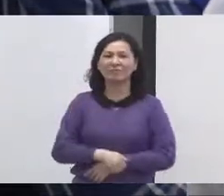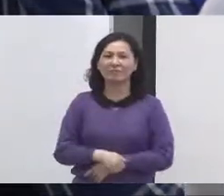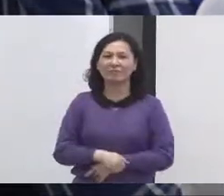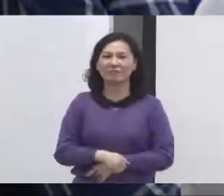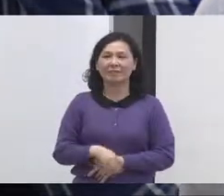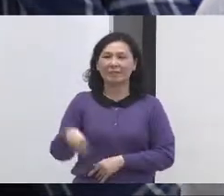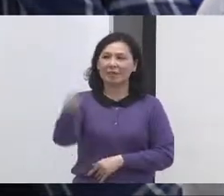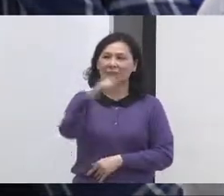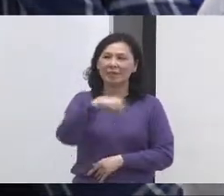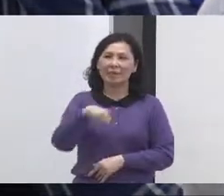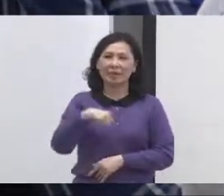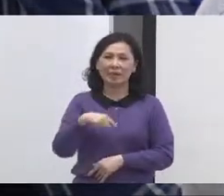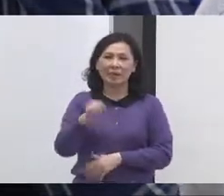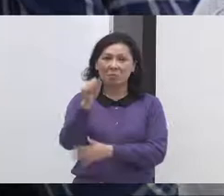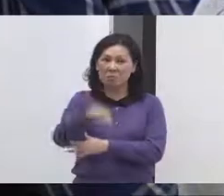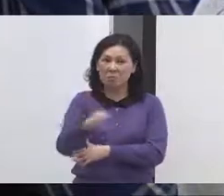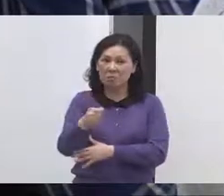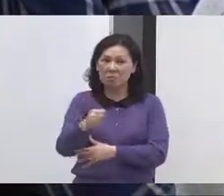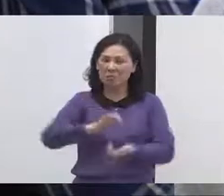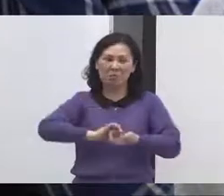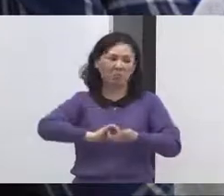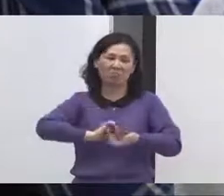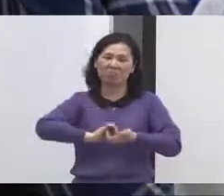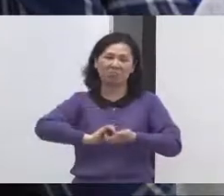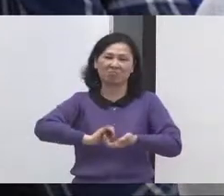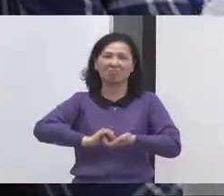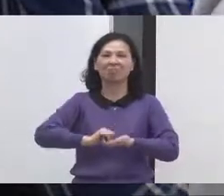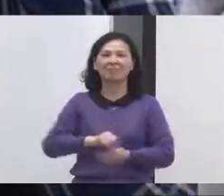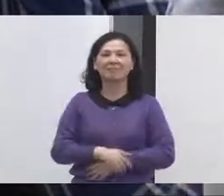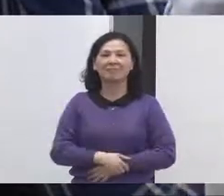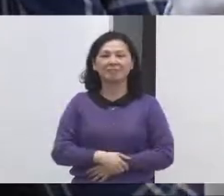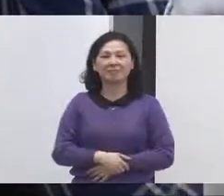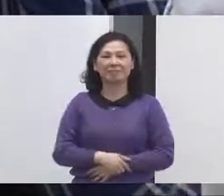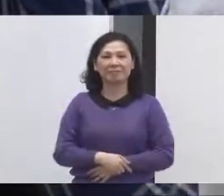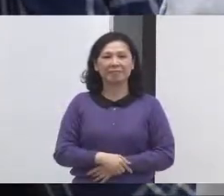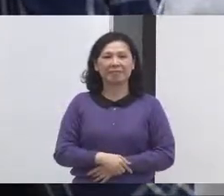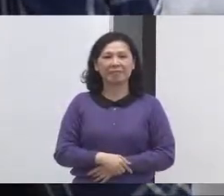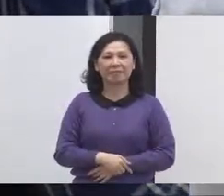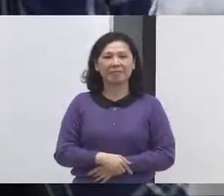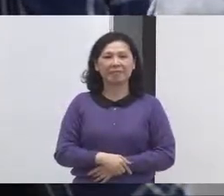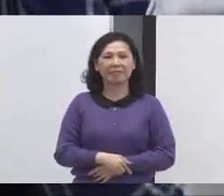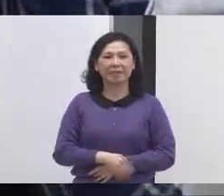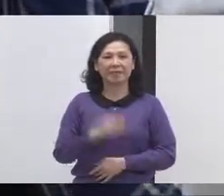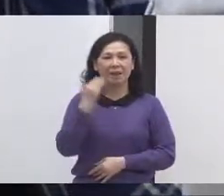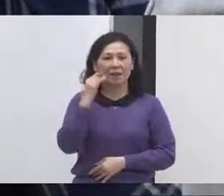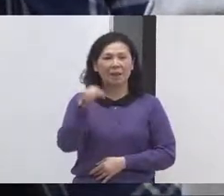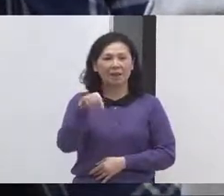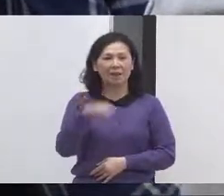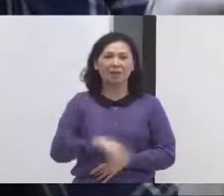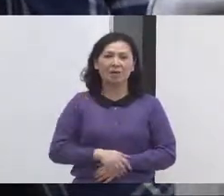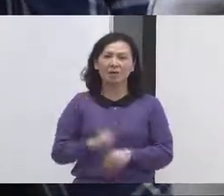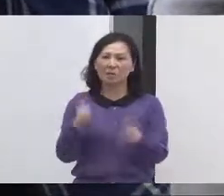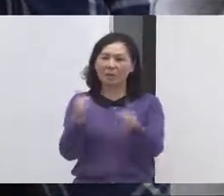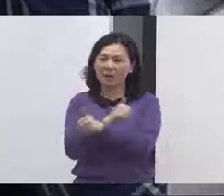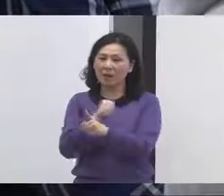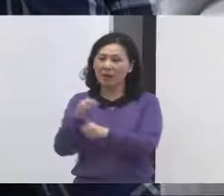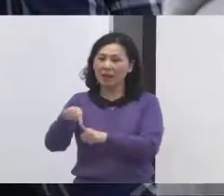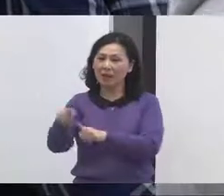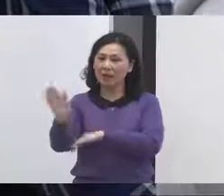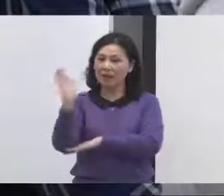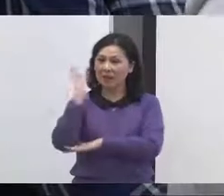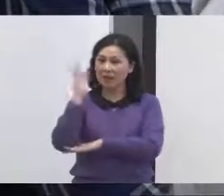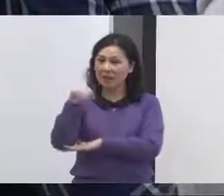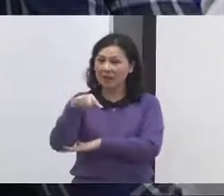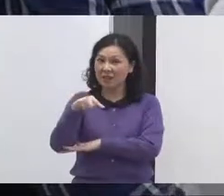大家未必同意的一个想法是说，如果我们要完全把代议式政府取代掉的